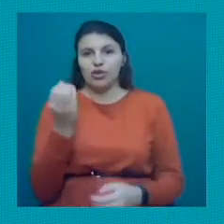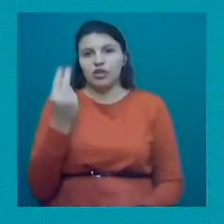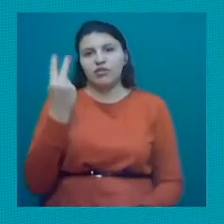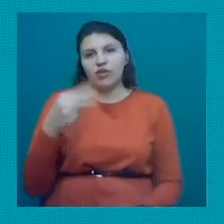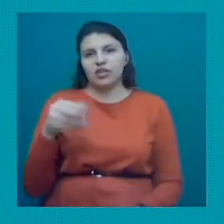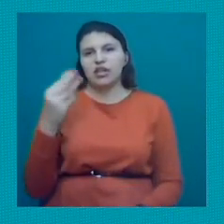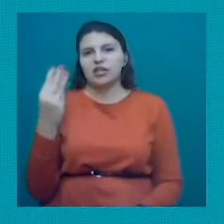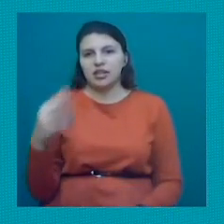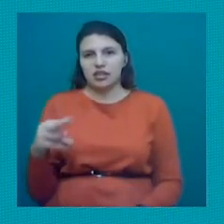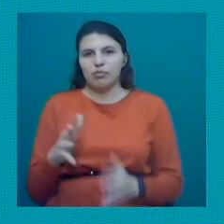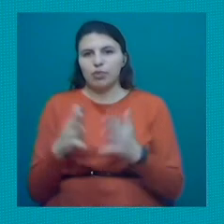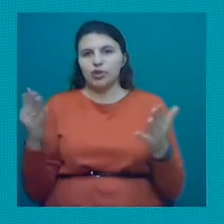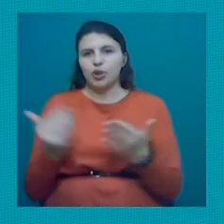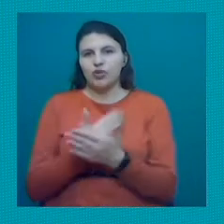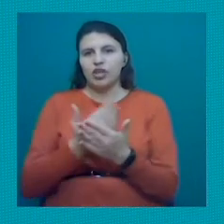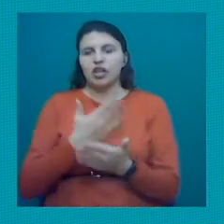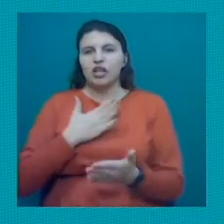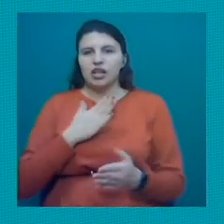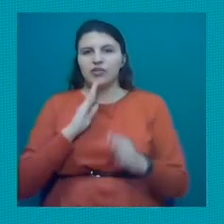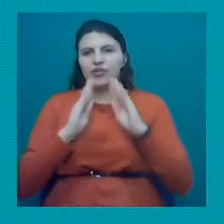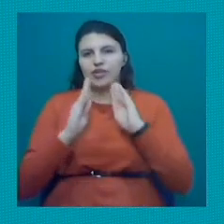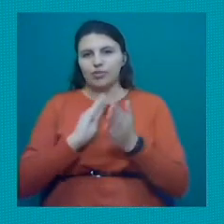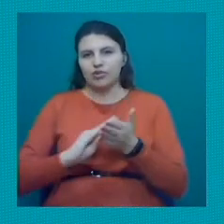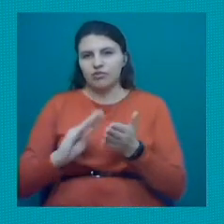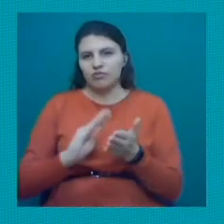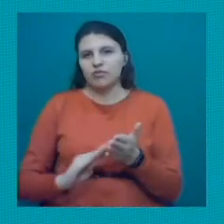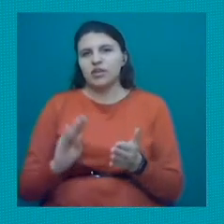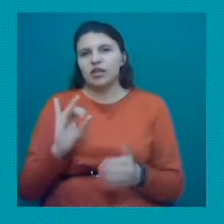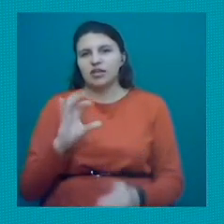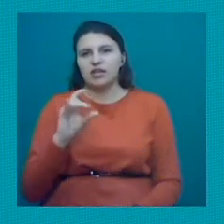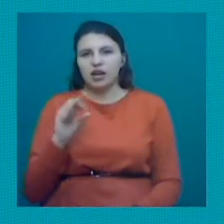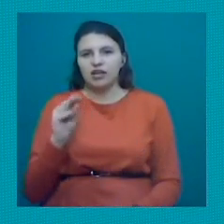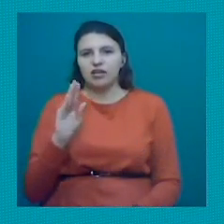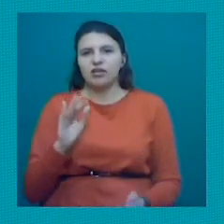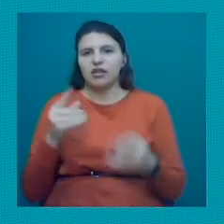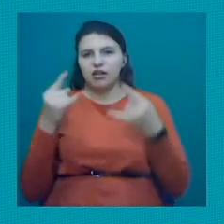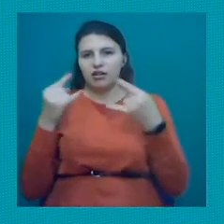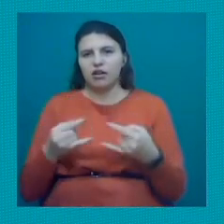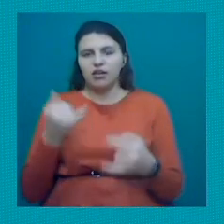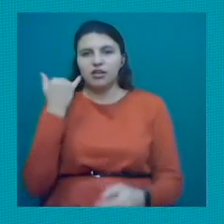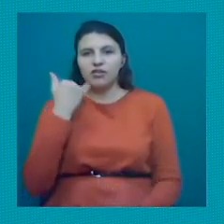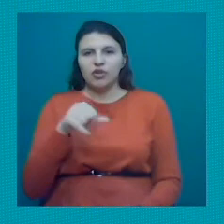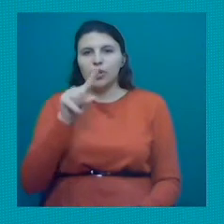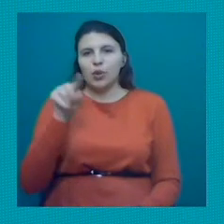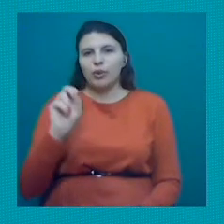20:30. Більше новин на нашій сторінці у Фейсбук та на сайті телеканалу. Телефонуйте нам за номером, що